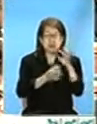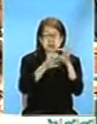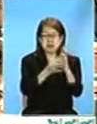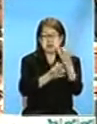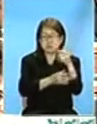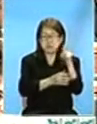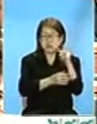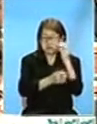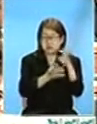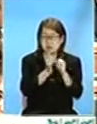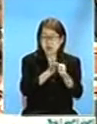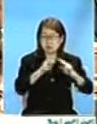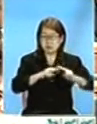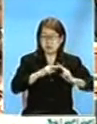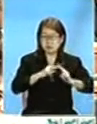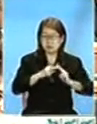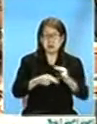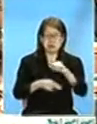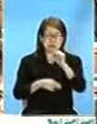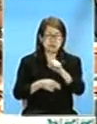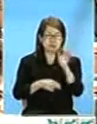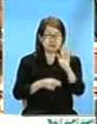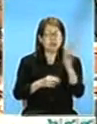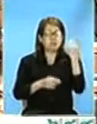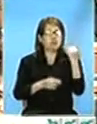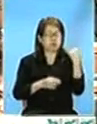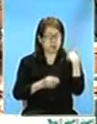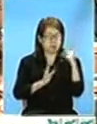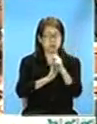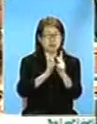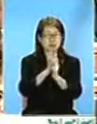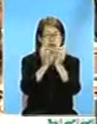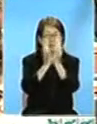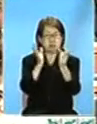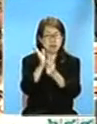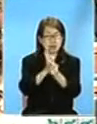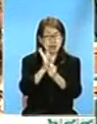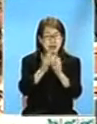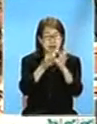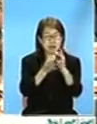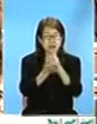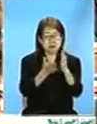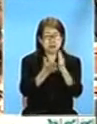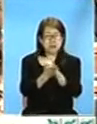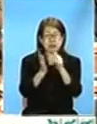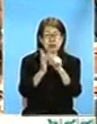ก็มีการแก้ไขรัฐธรรมนูญเช่นกันและว่าด้วยเรื่องของเขตว่าด้วยเรื่องของส.ส.